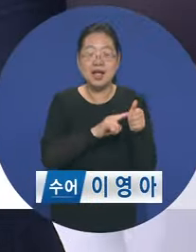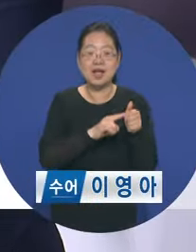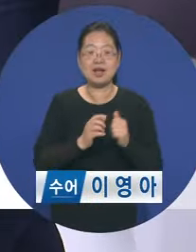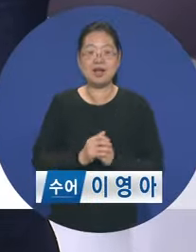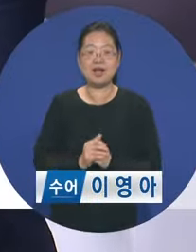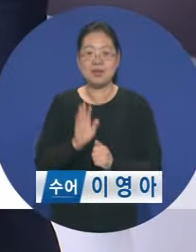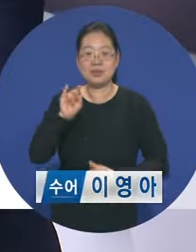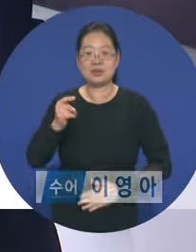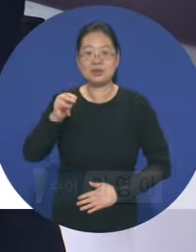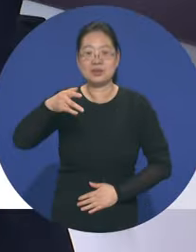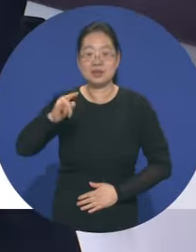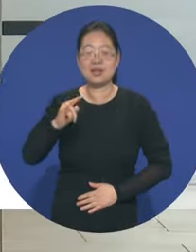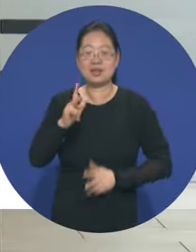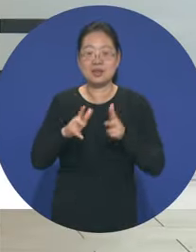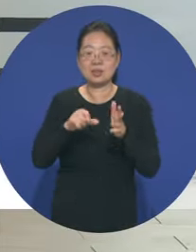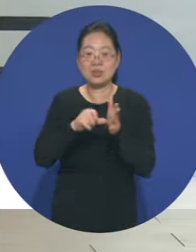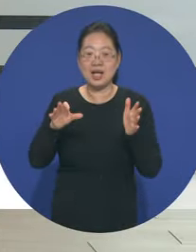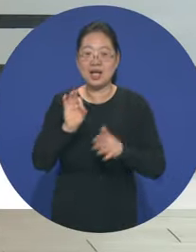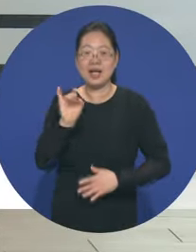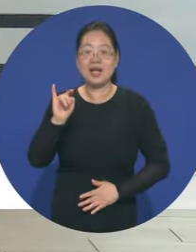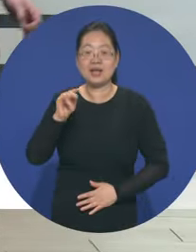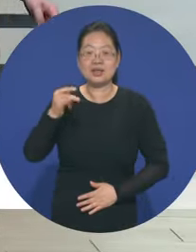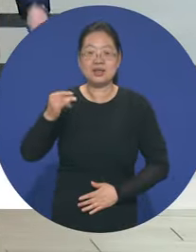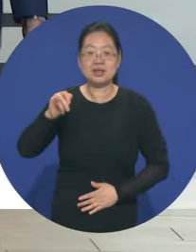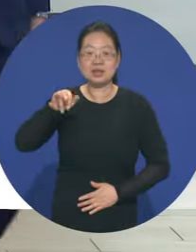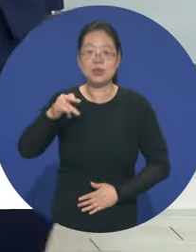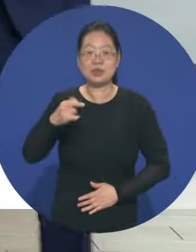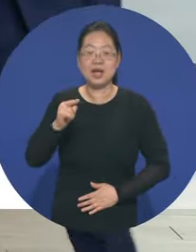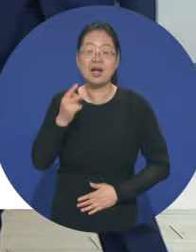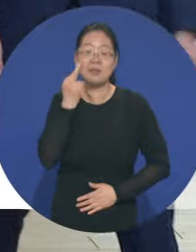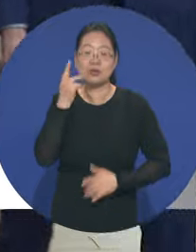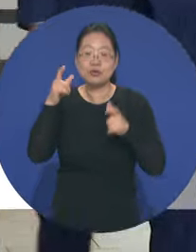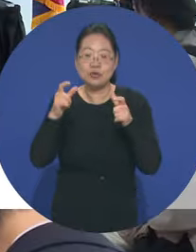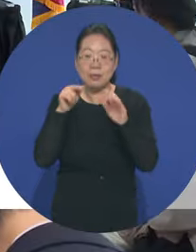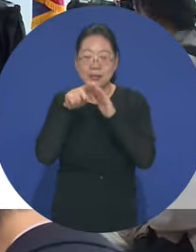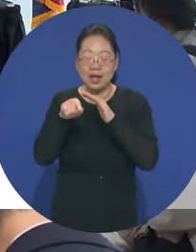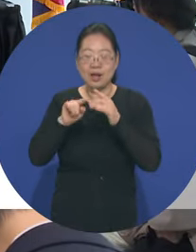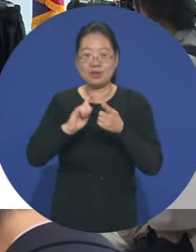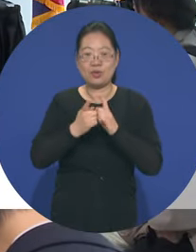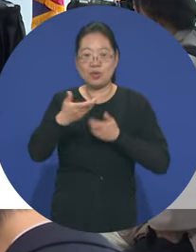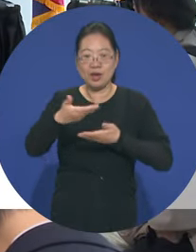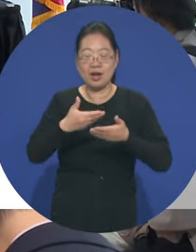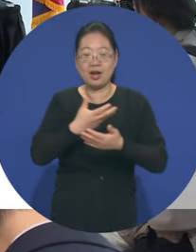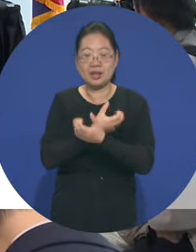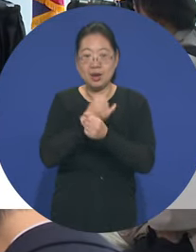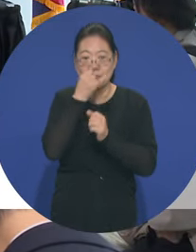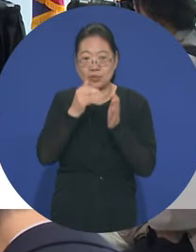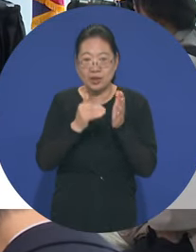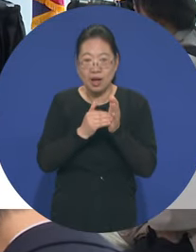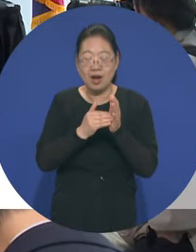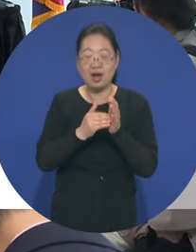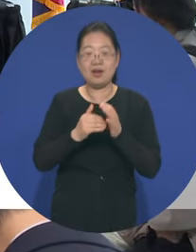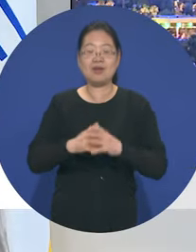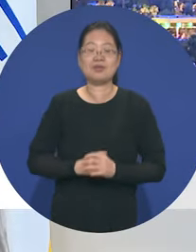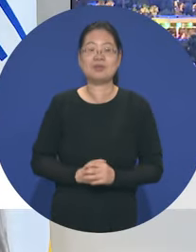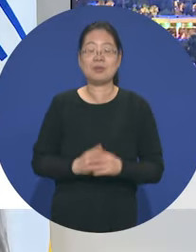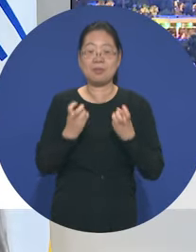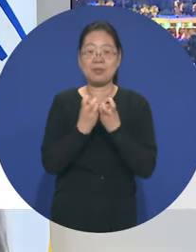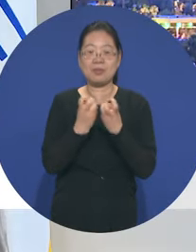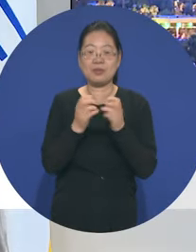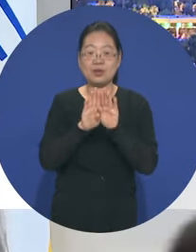김동현 경기도지사가 반도체 산업으로 유명한 애리조나 주를 찾아 우호협력 협약을 체결하며 양지역 간 교류